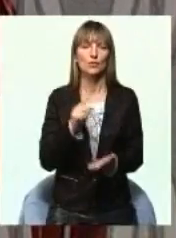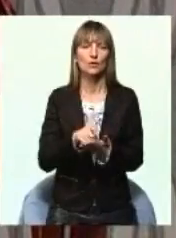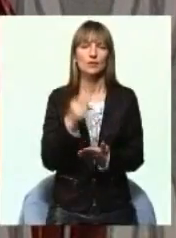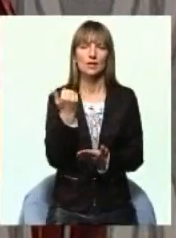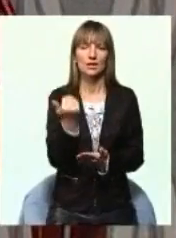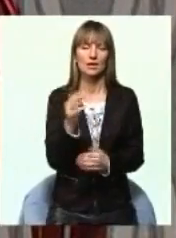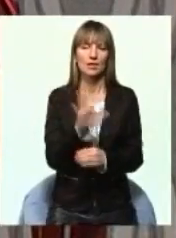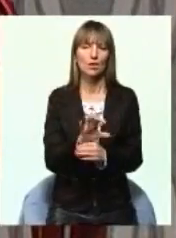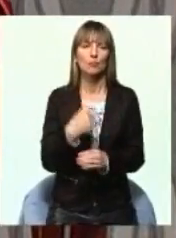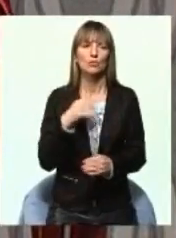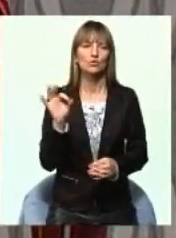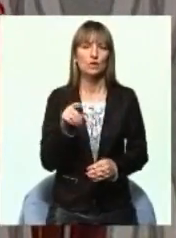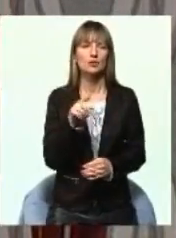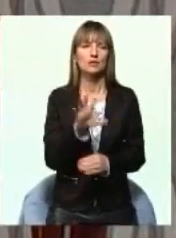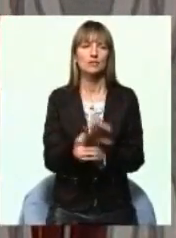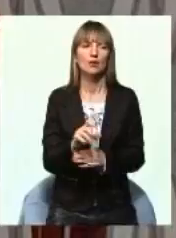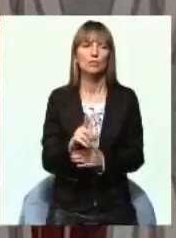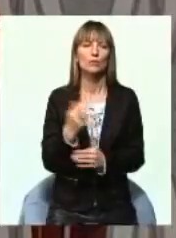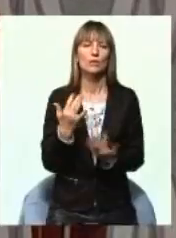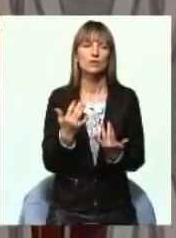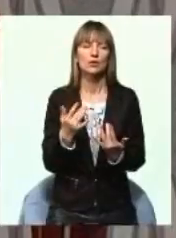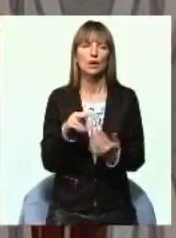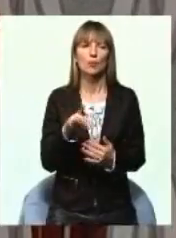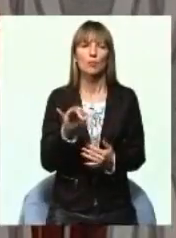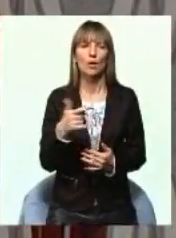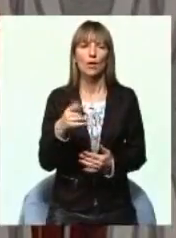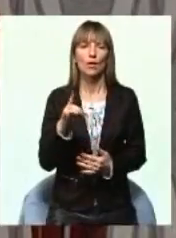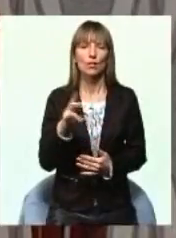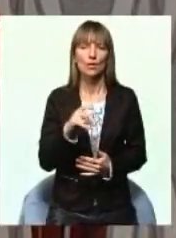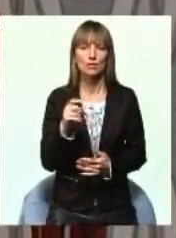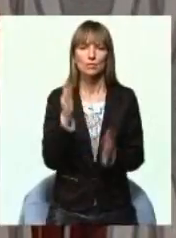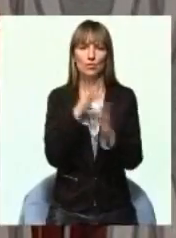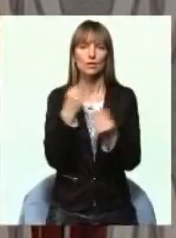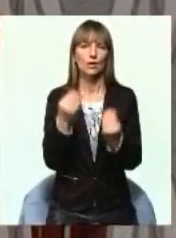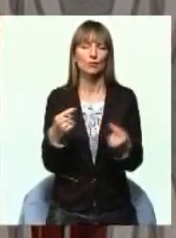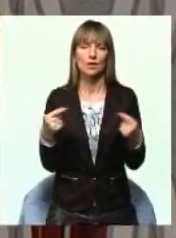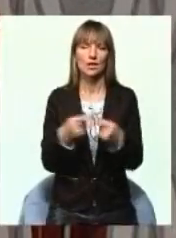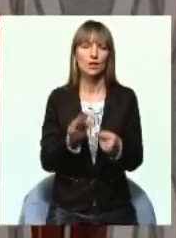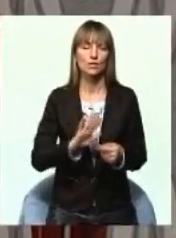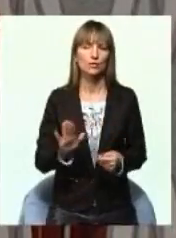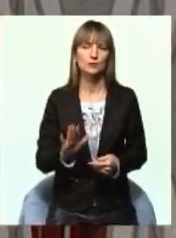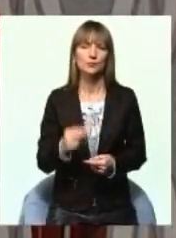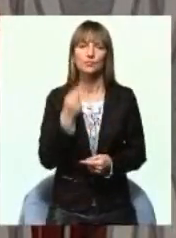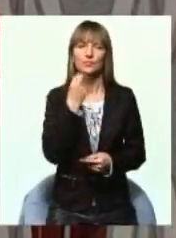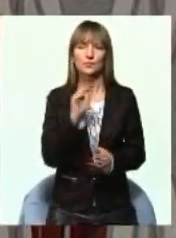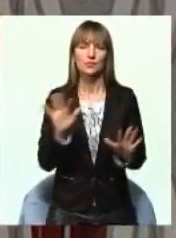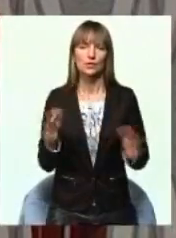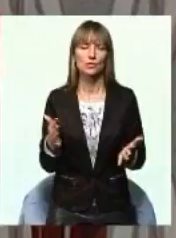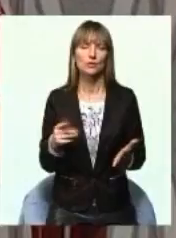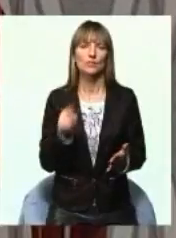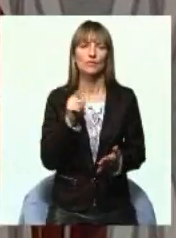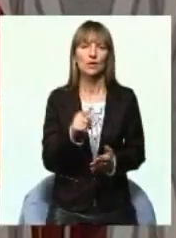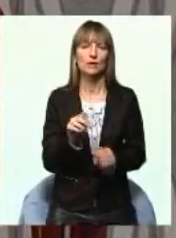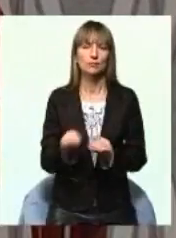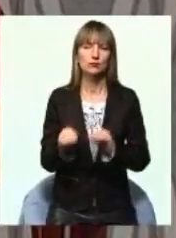Це дійсно так. І ми дуже часто їх сваримо, оскільки прогноз погоди вони дають іноді невірний. Або в кращому випадку вони